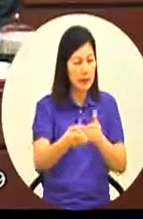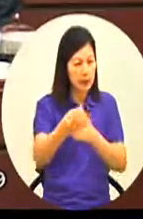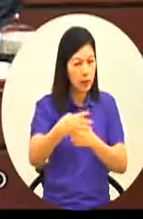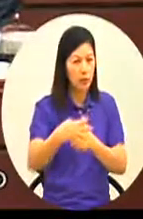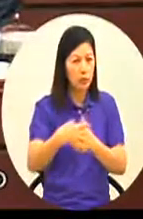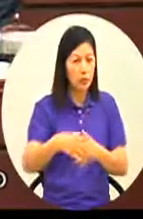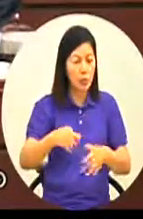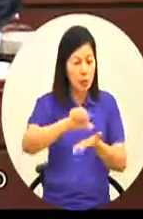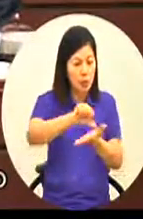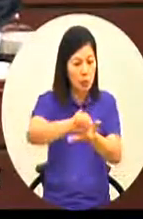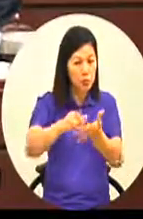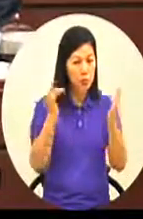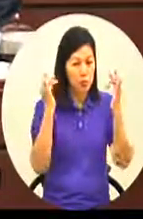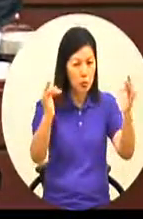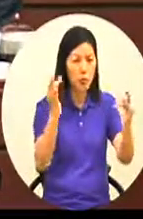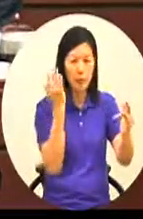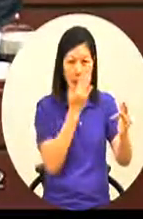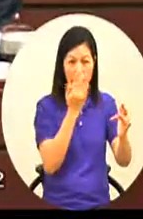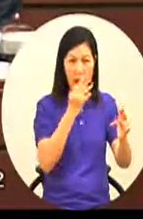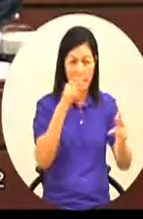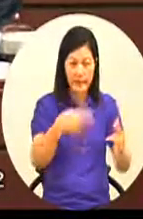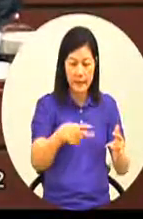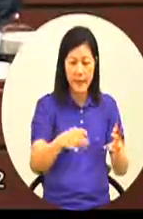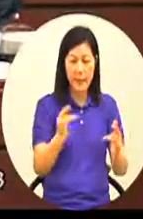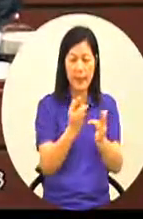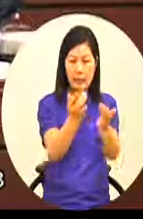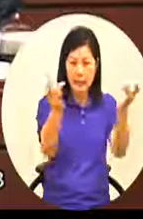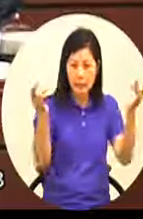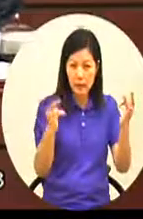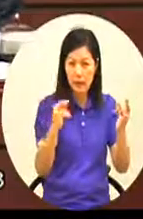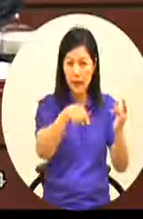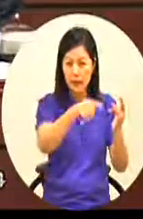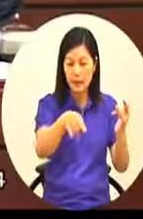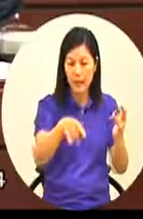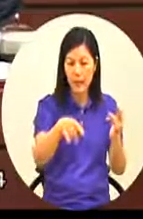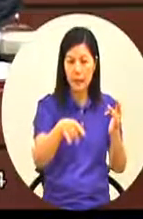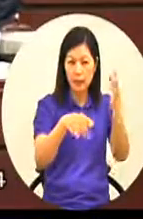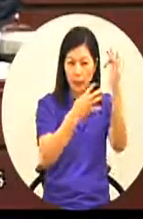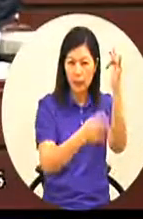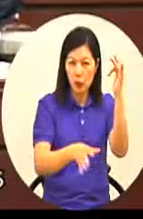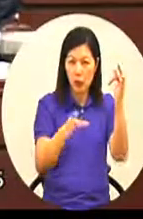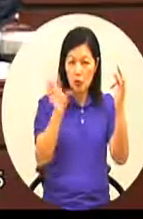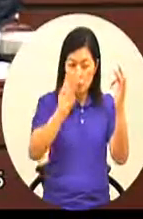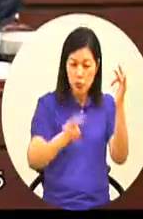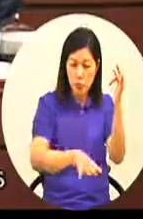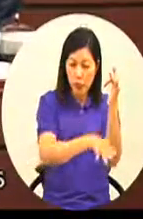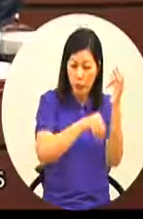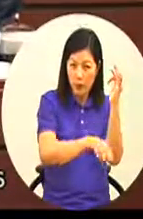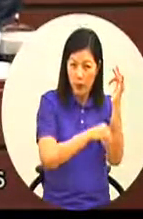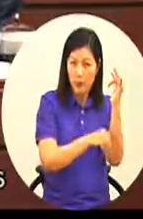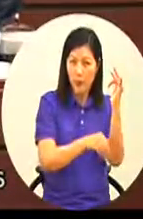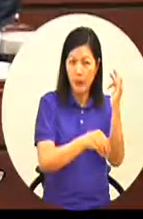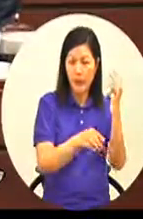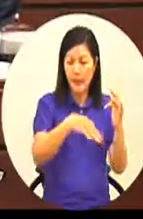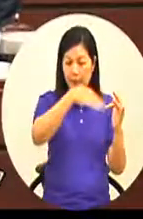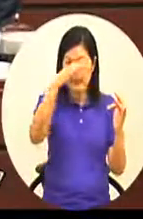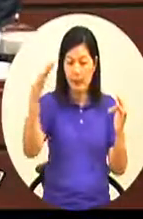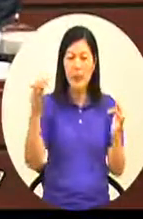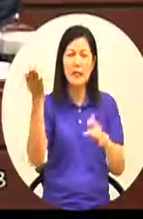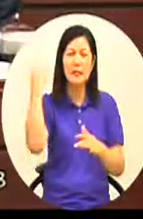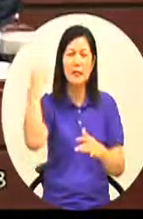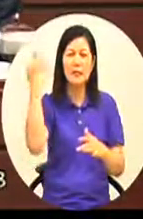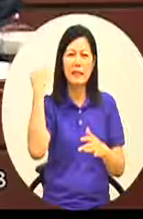种树啊，种好水啊，这些植物跟这些，它就会吸水，就会让整座山，因为伊过去拢